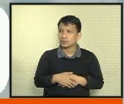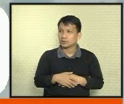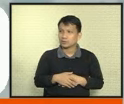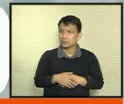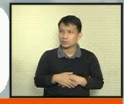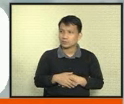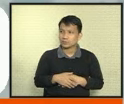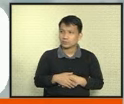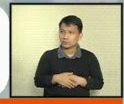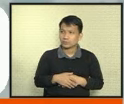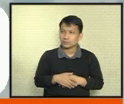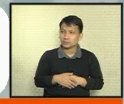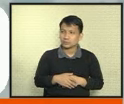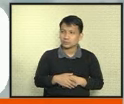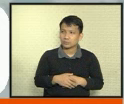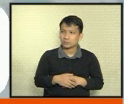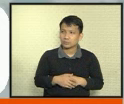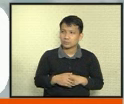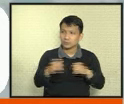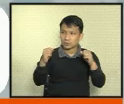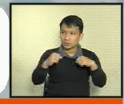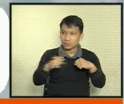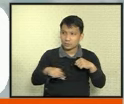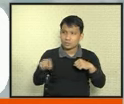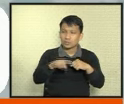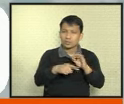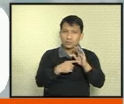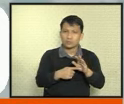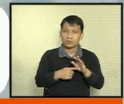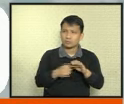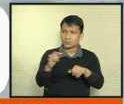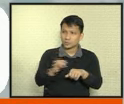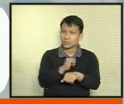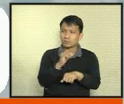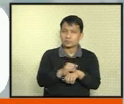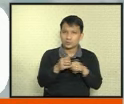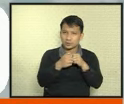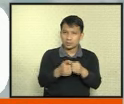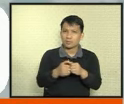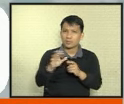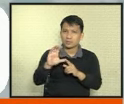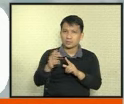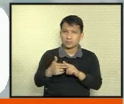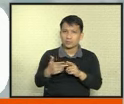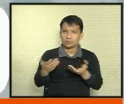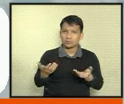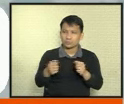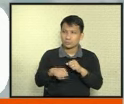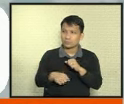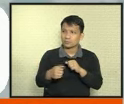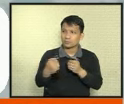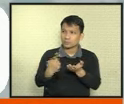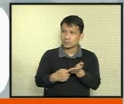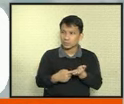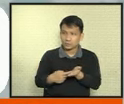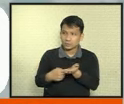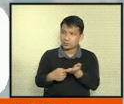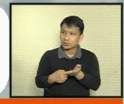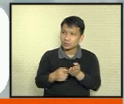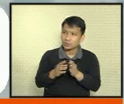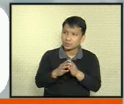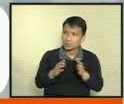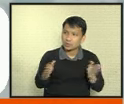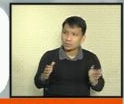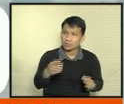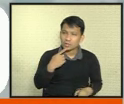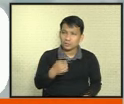sir. Sige po. Kung makipag-ayos po kayo din, sasamahan po namin itong anak nyo doon po sa City Hall para mag-usap-usap po sila. So, Mr.